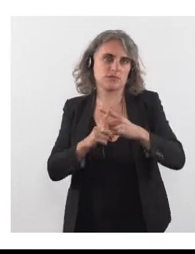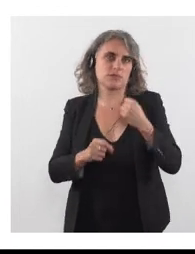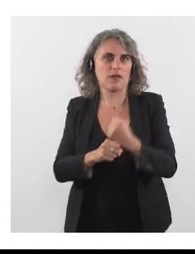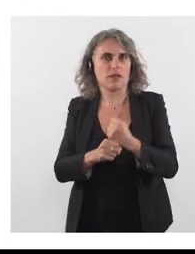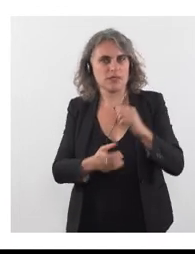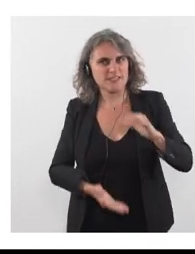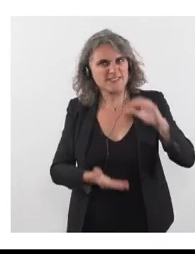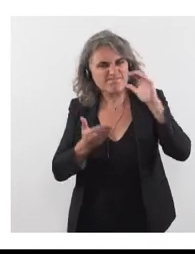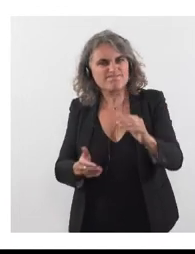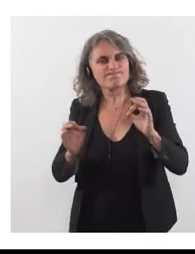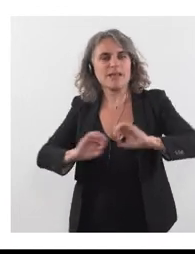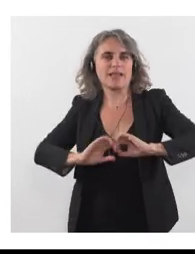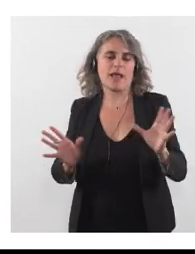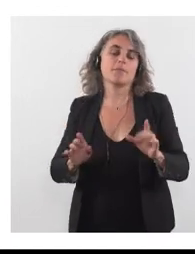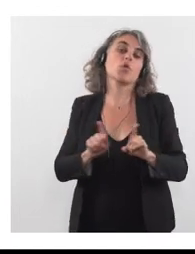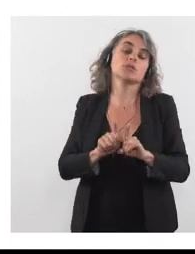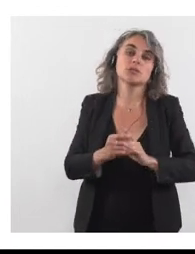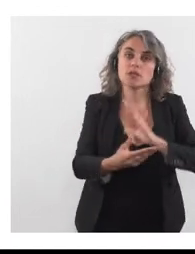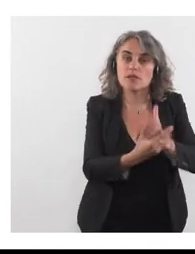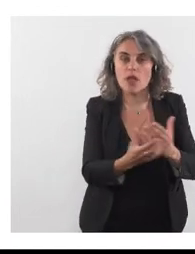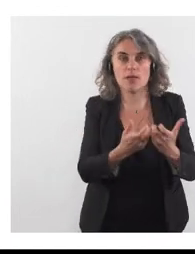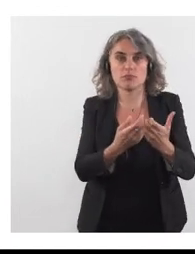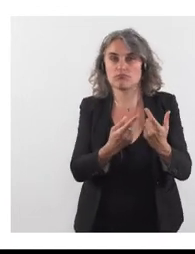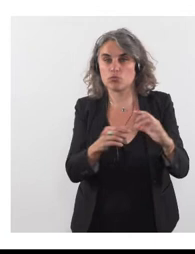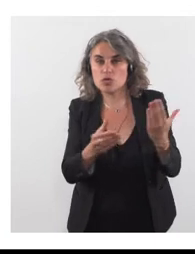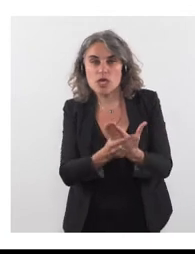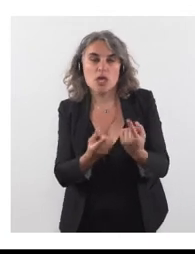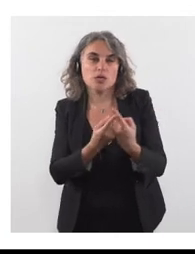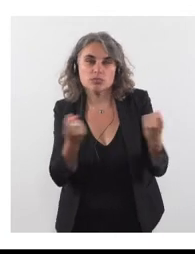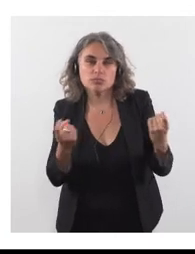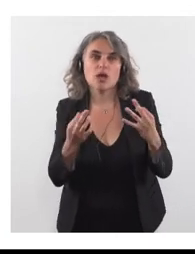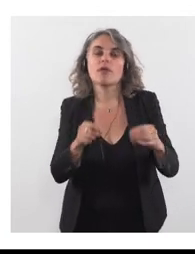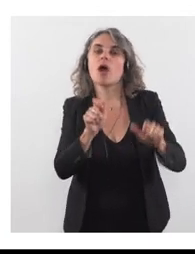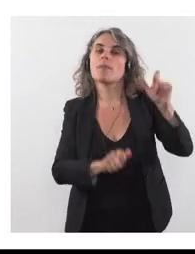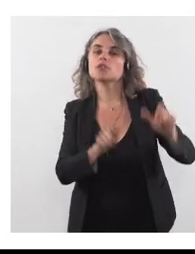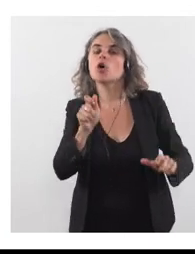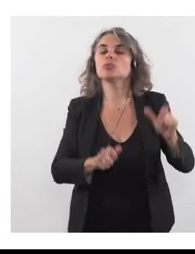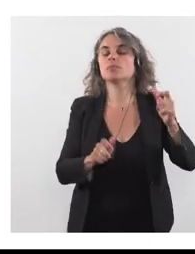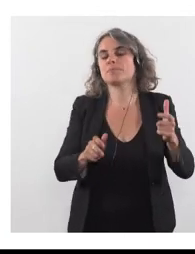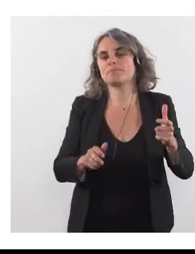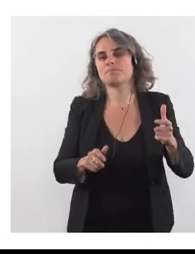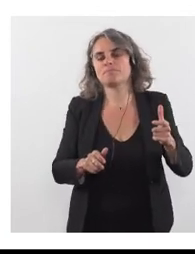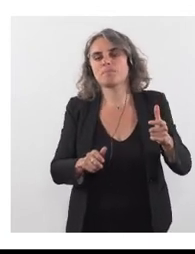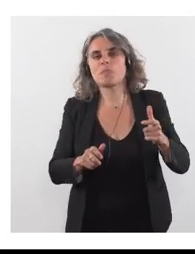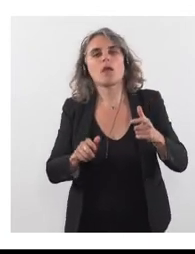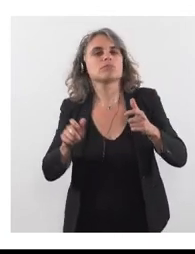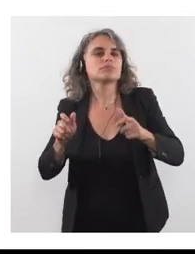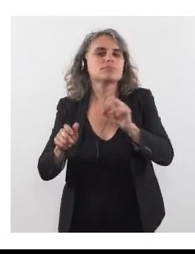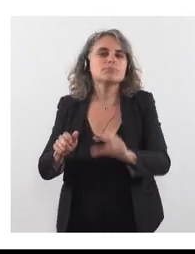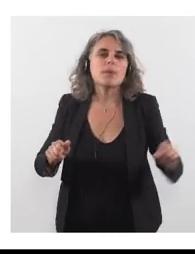devant les tribunaux. On est aussi intervenu dans des dossiers concernant les gens du voyage, dans des